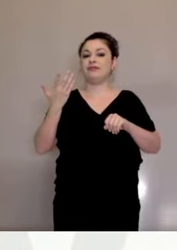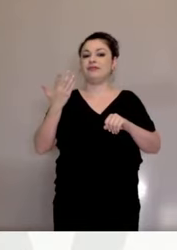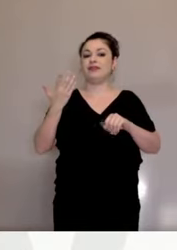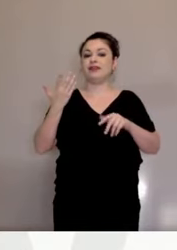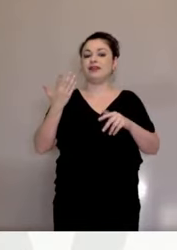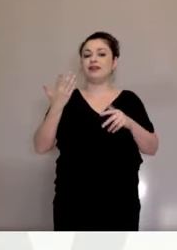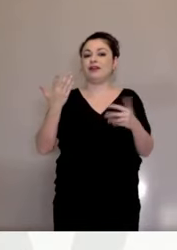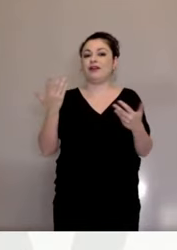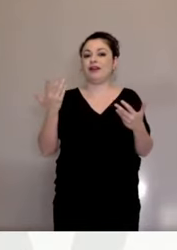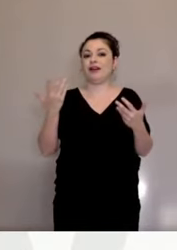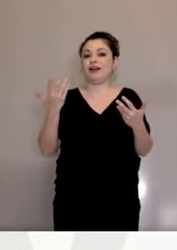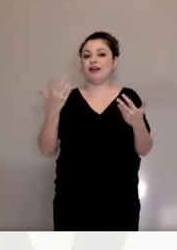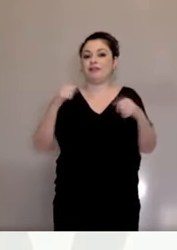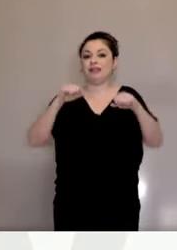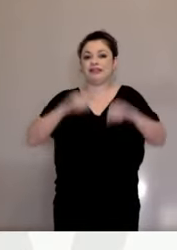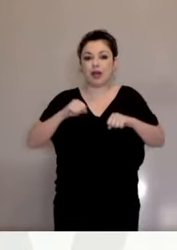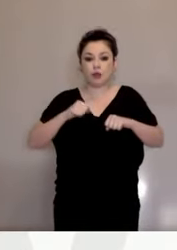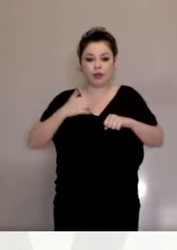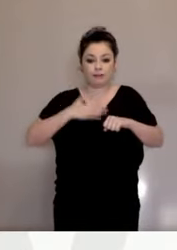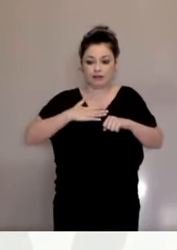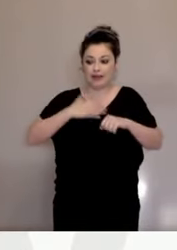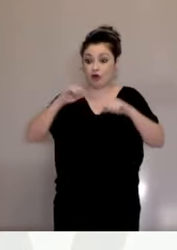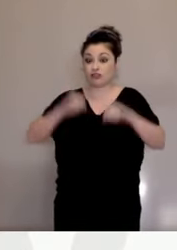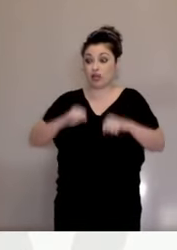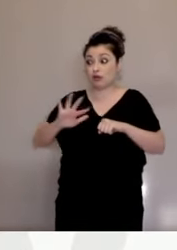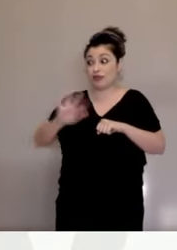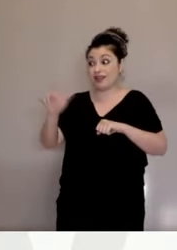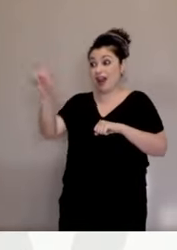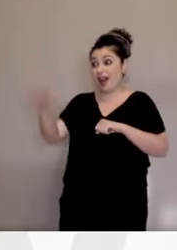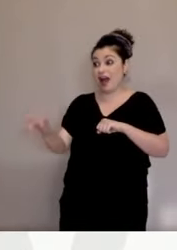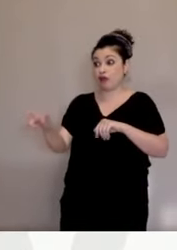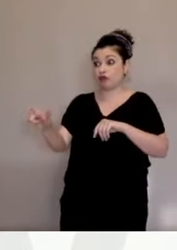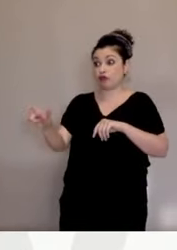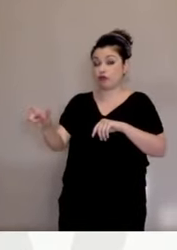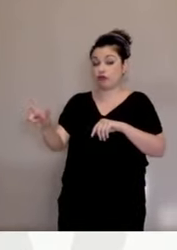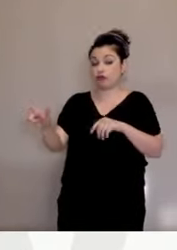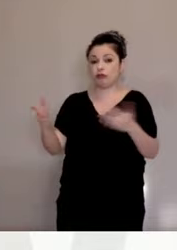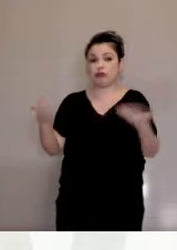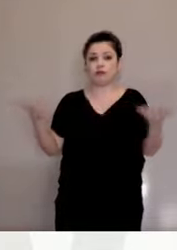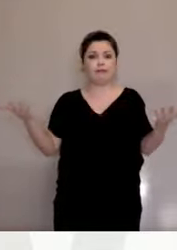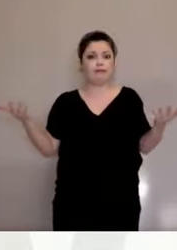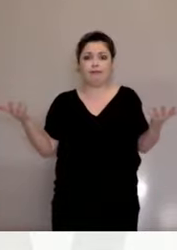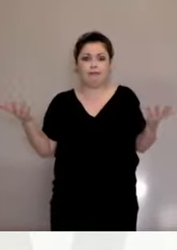della salute dell'altro, ma è